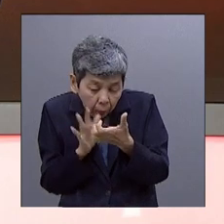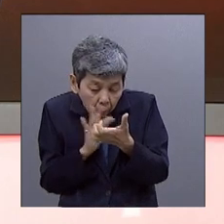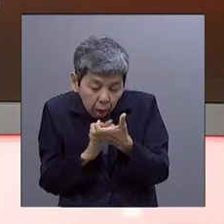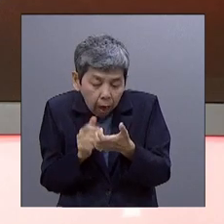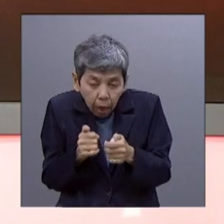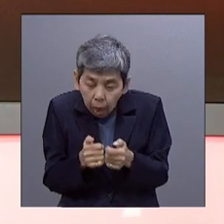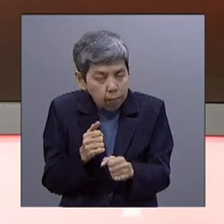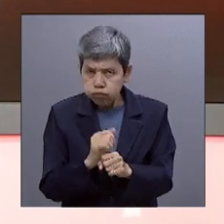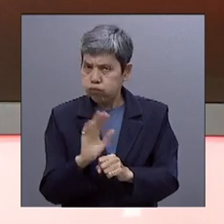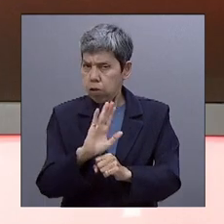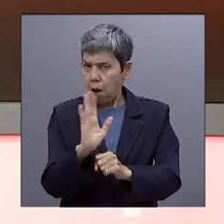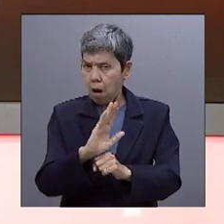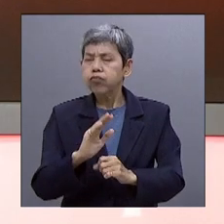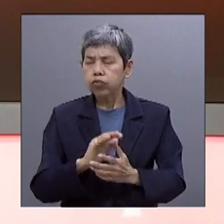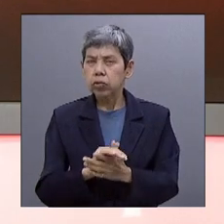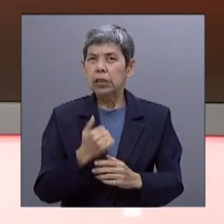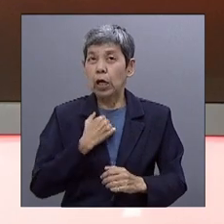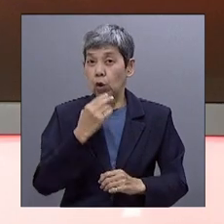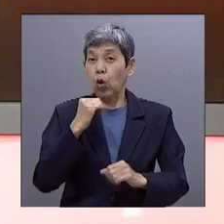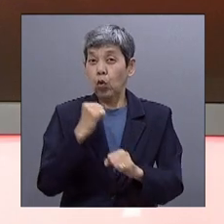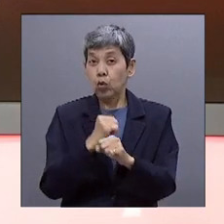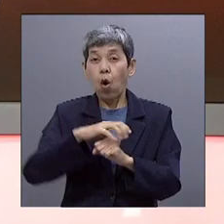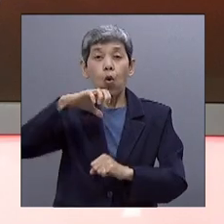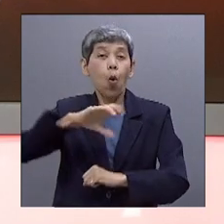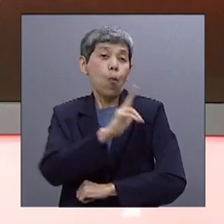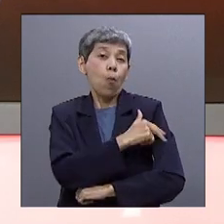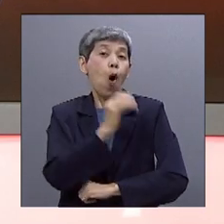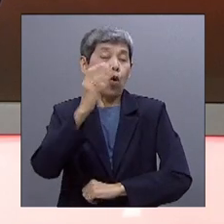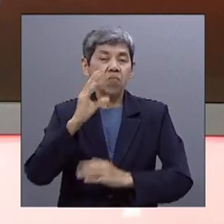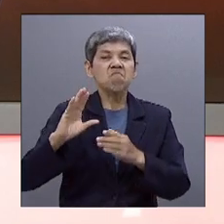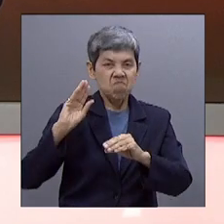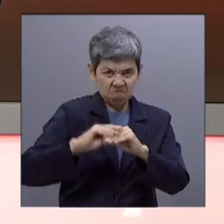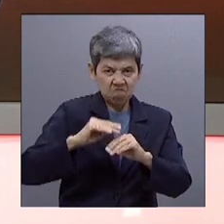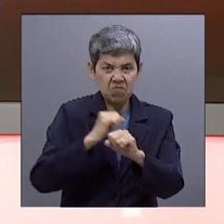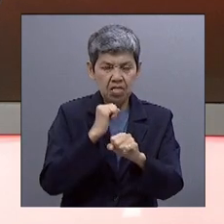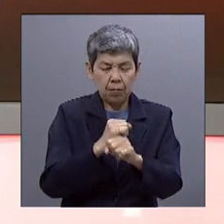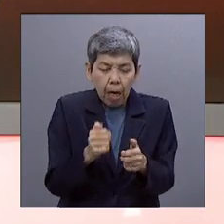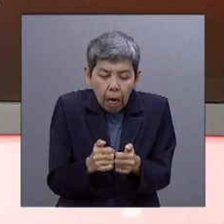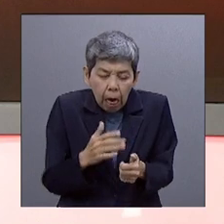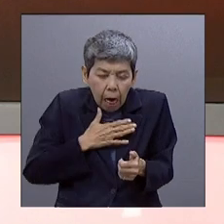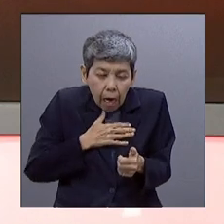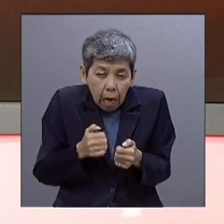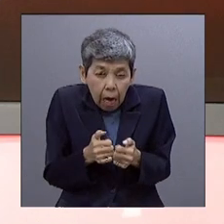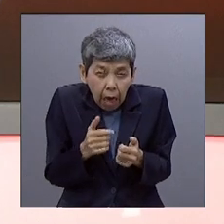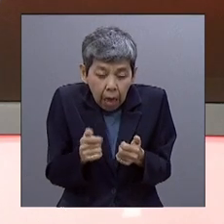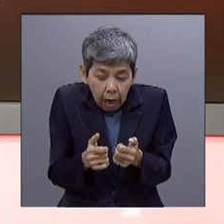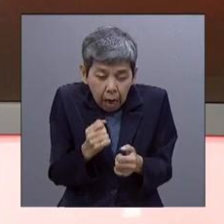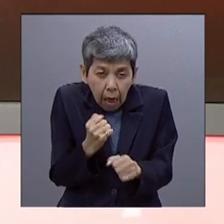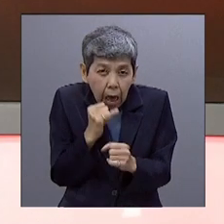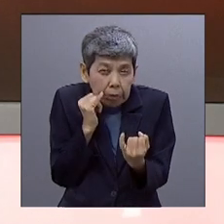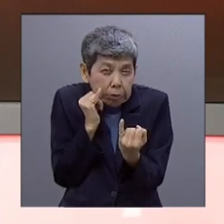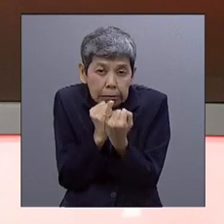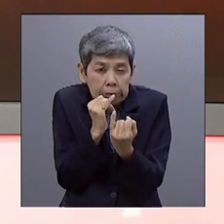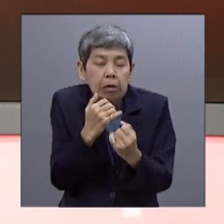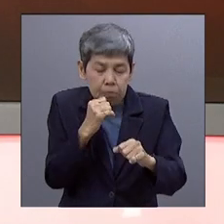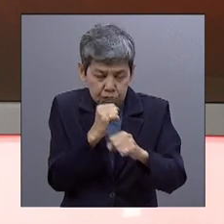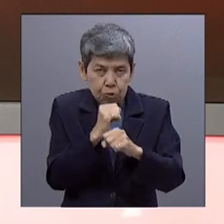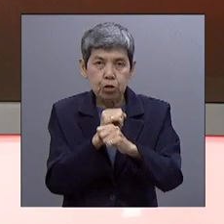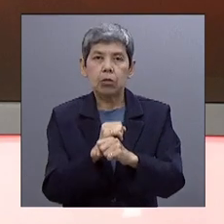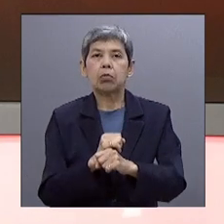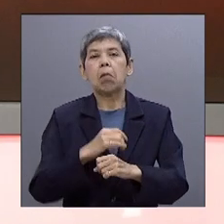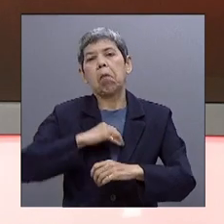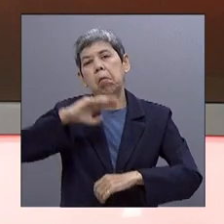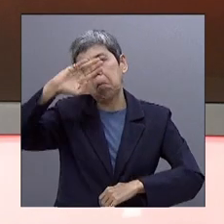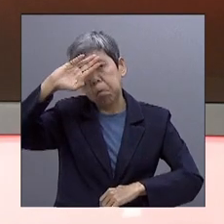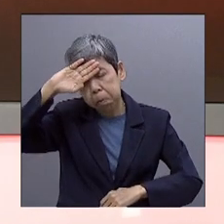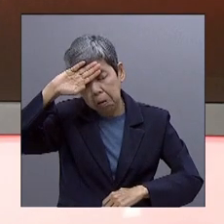จนเกินไปนะคะซึ่งองค์การอนามัยโลกค่ะได้บรรจุอาการติดเกมหรือ Gaming this Orderลงในบัญชีโรคและ